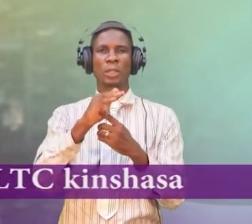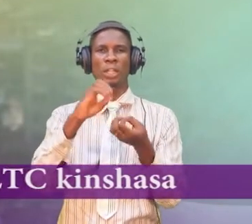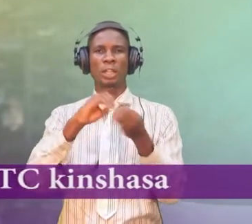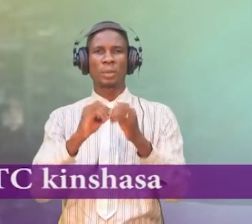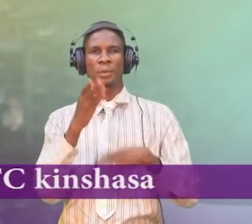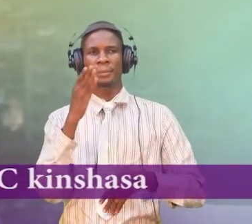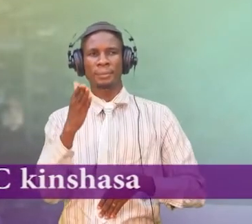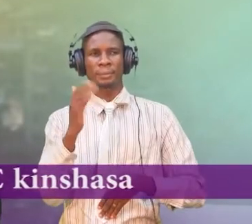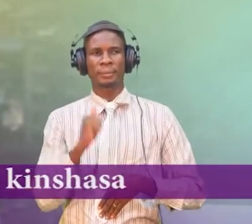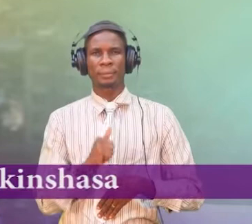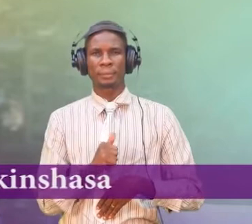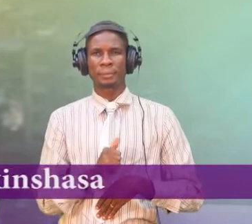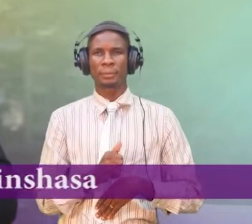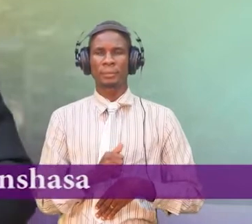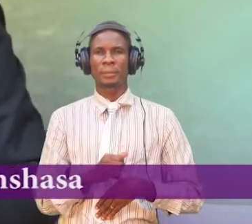boye.